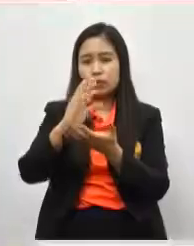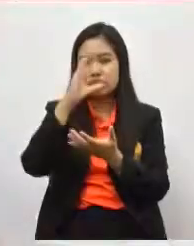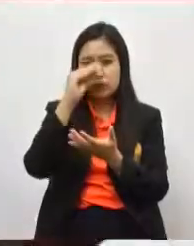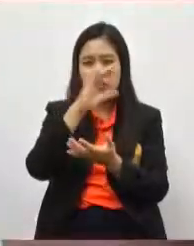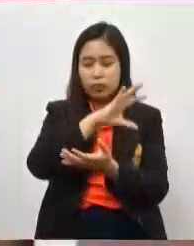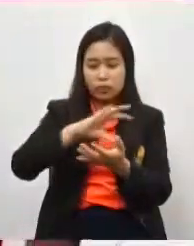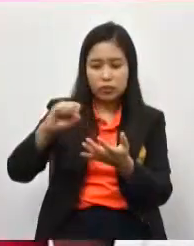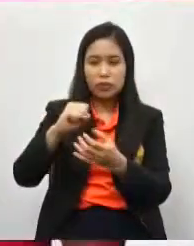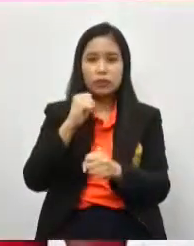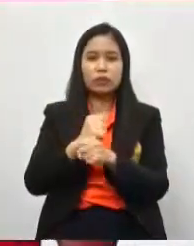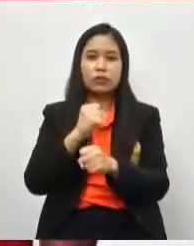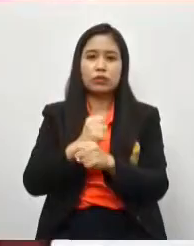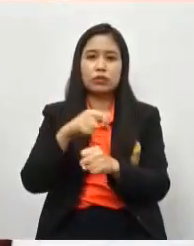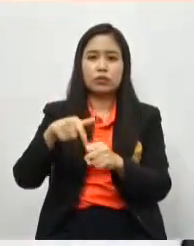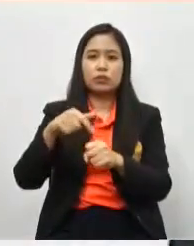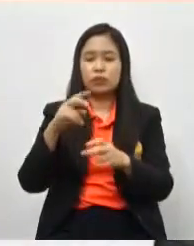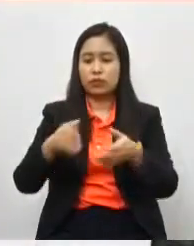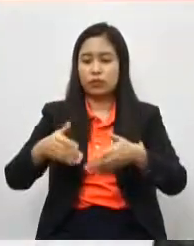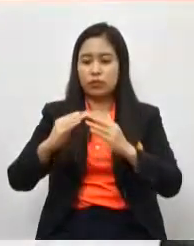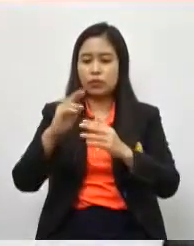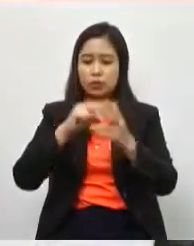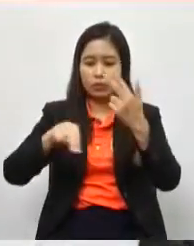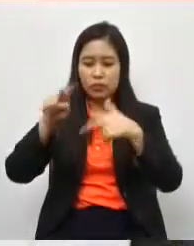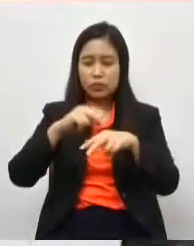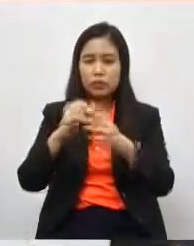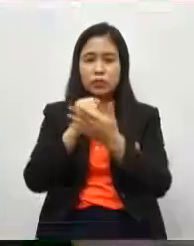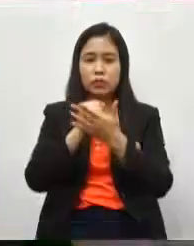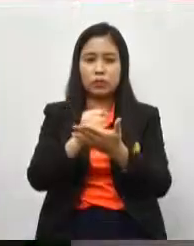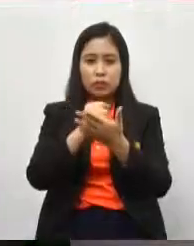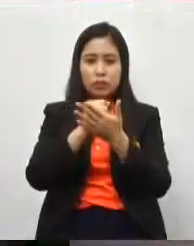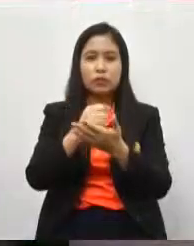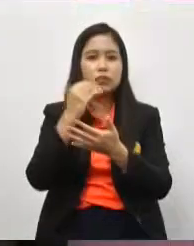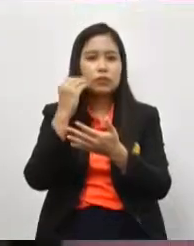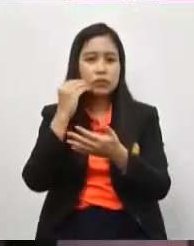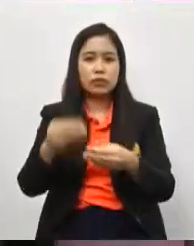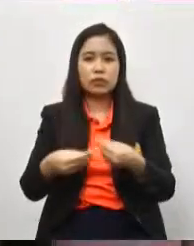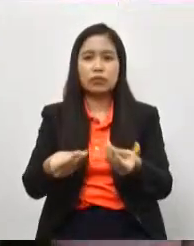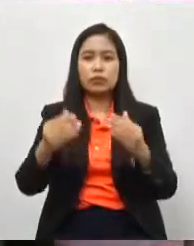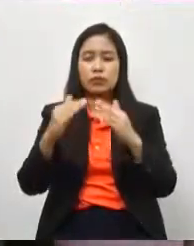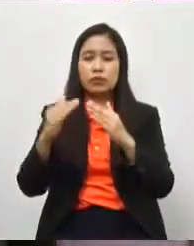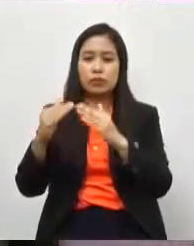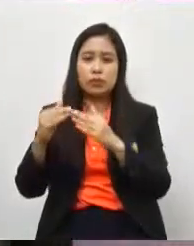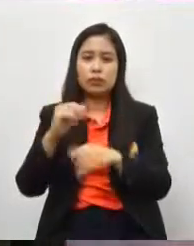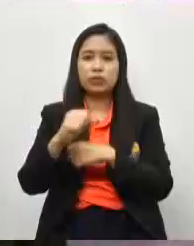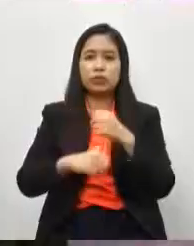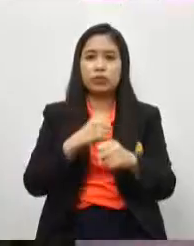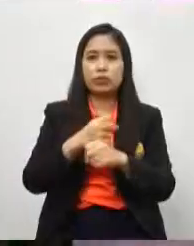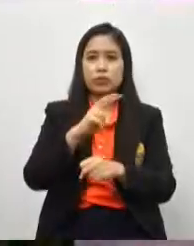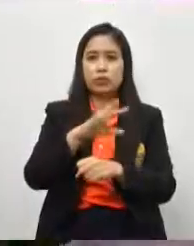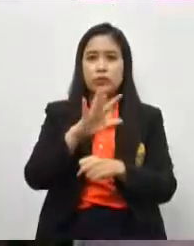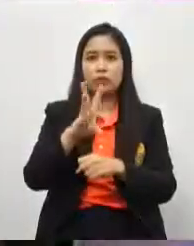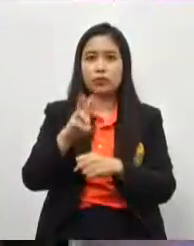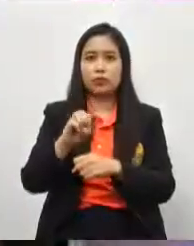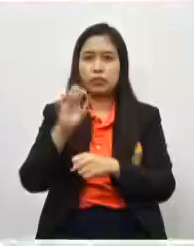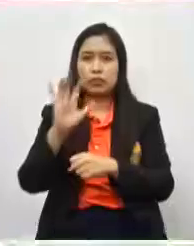ที่อยู่อาศัยและให้การดูแลช่วยเหลือด้วยการมอบบ้านให้กับนักเรียนในปี2565สร้